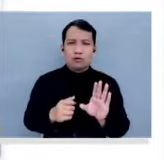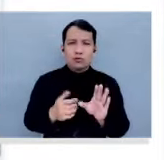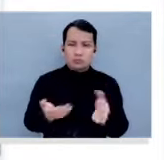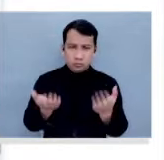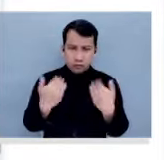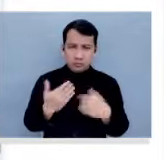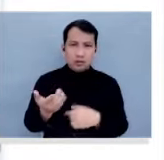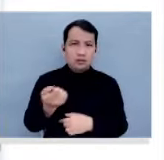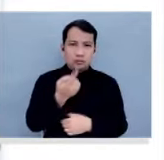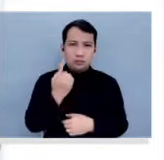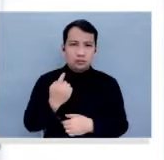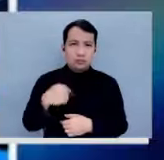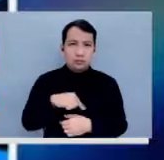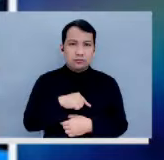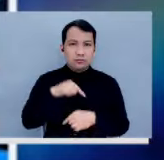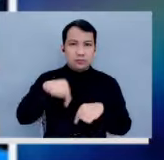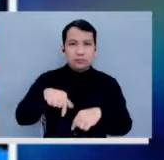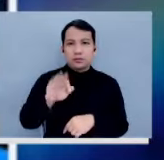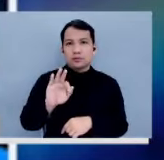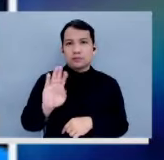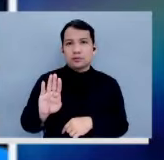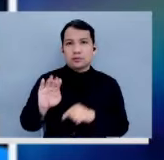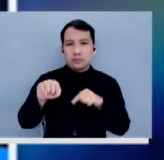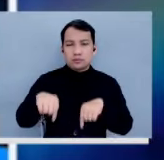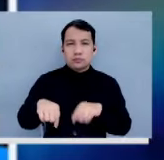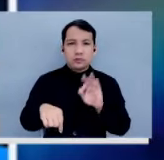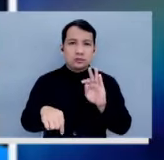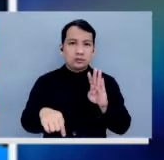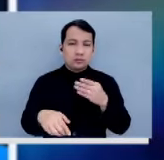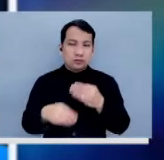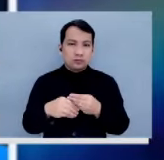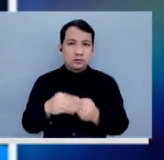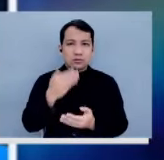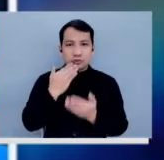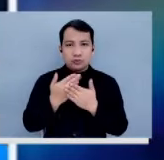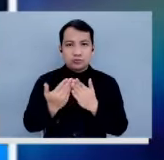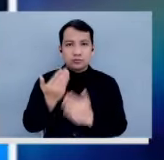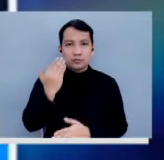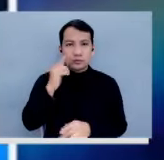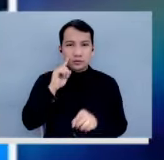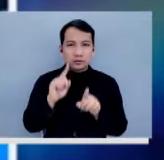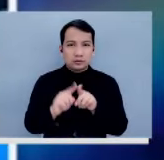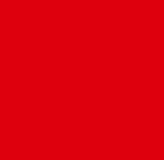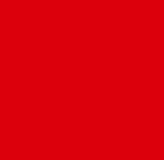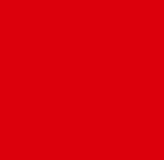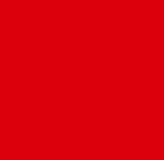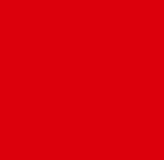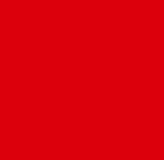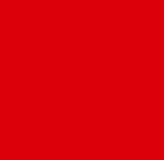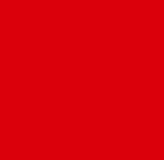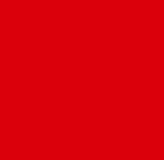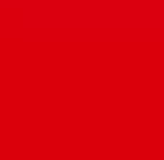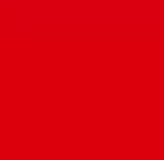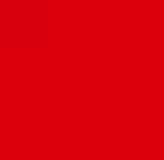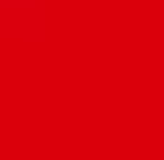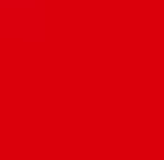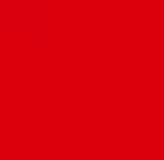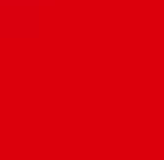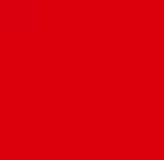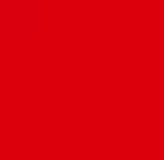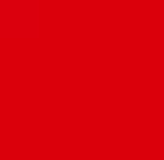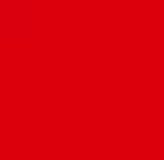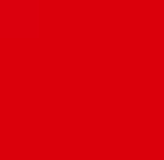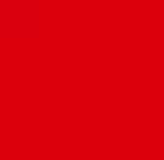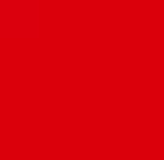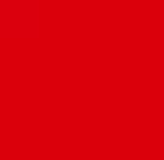doc Dex niyo na yan sa aking Facebook page o sa Facebook page ng Good morning kapatid mga kapatid Justin kirino